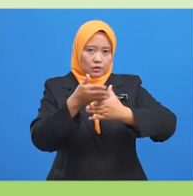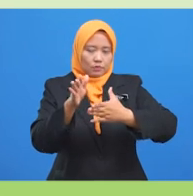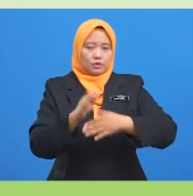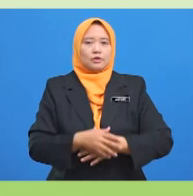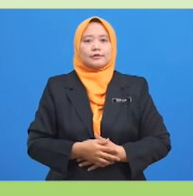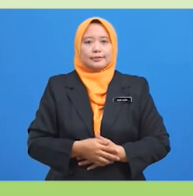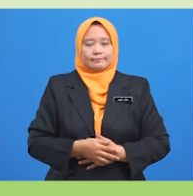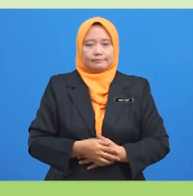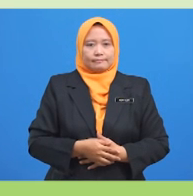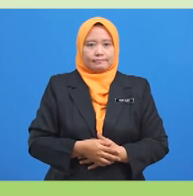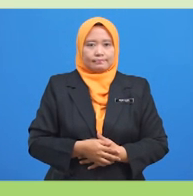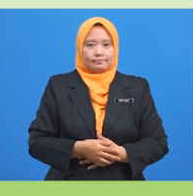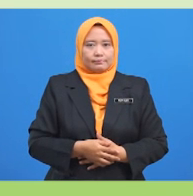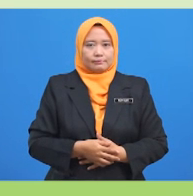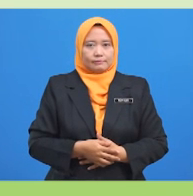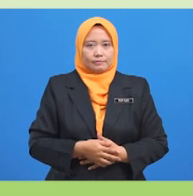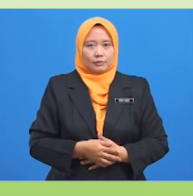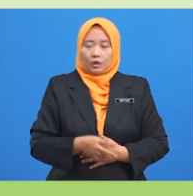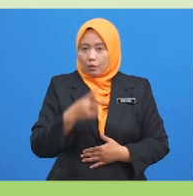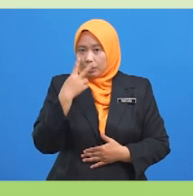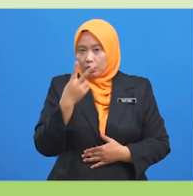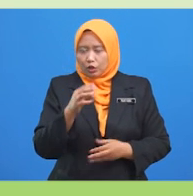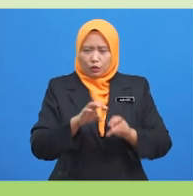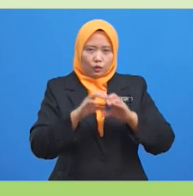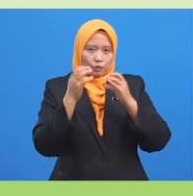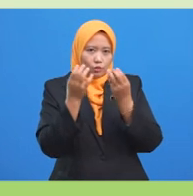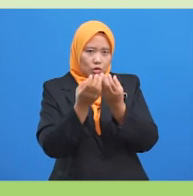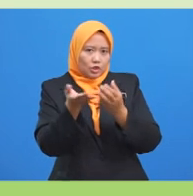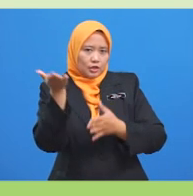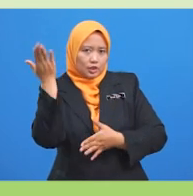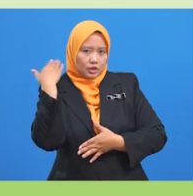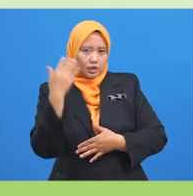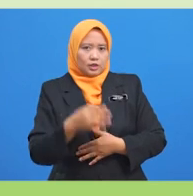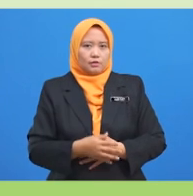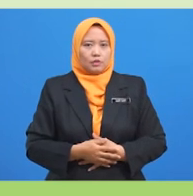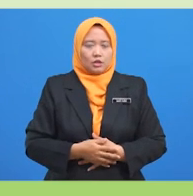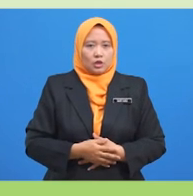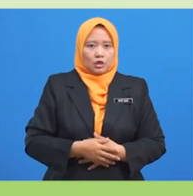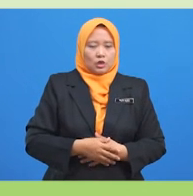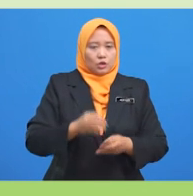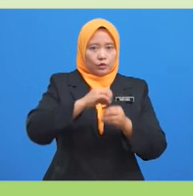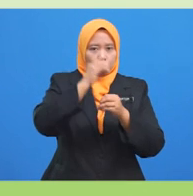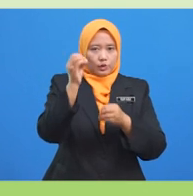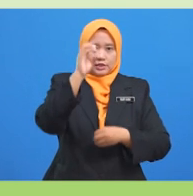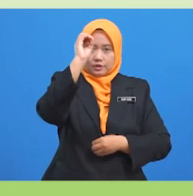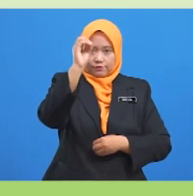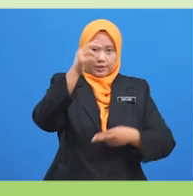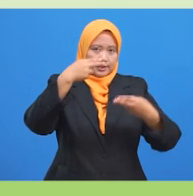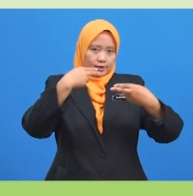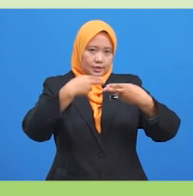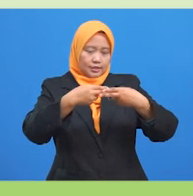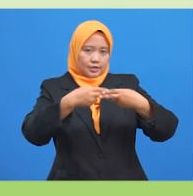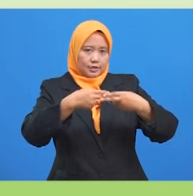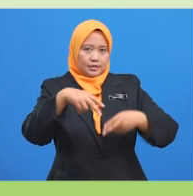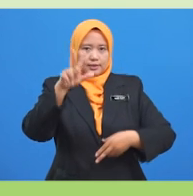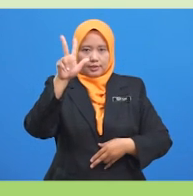kos marginal. Berdasarkan kumpulan yang dibahagikan tadi, pada output sifar hingga 3 unit, kos